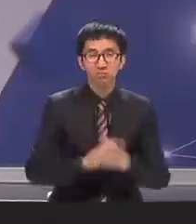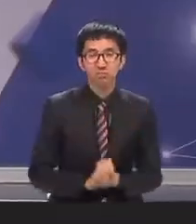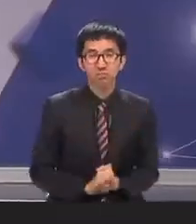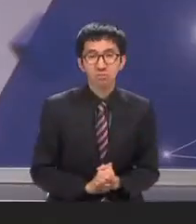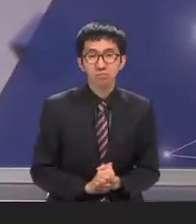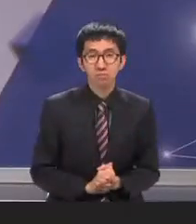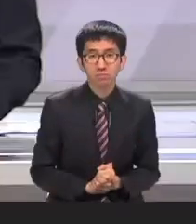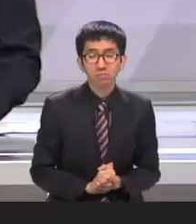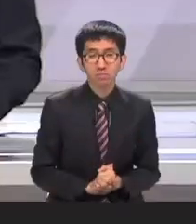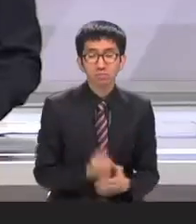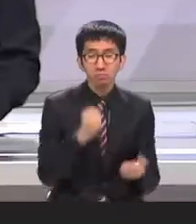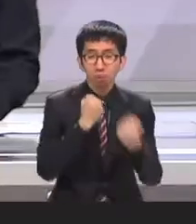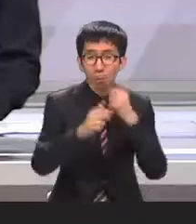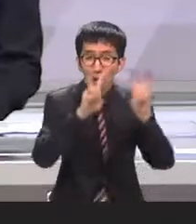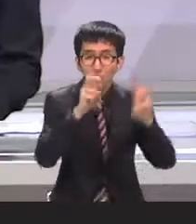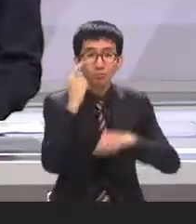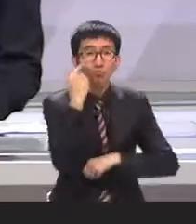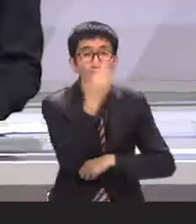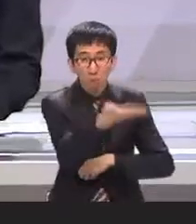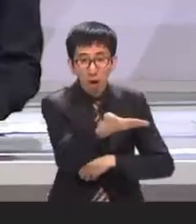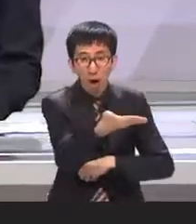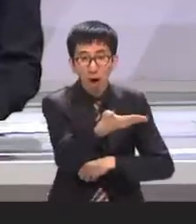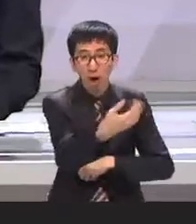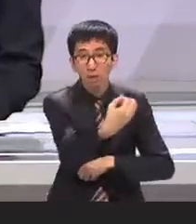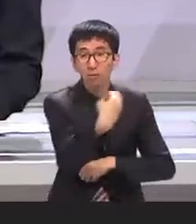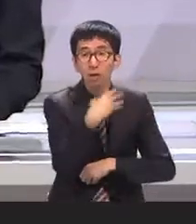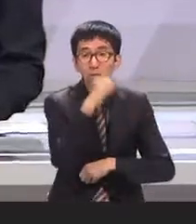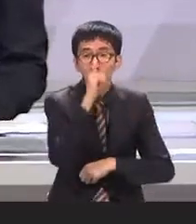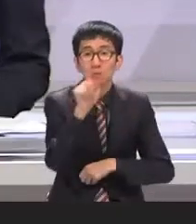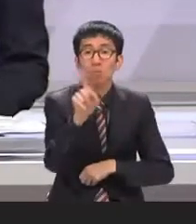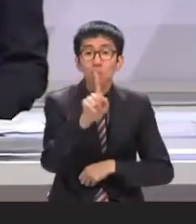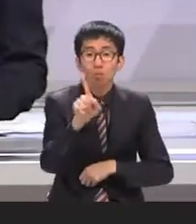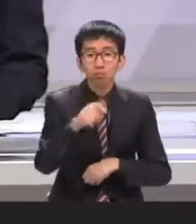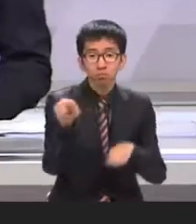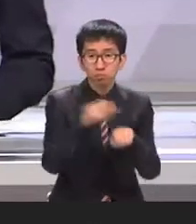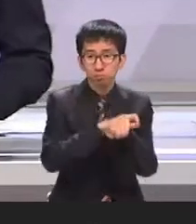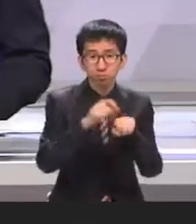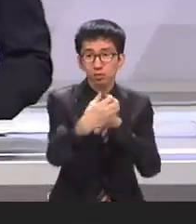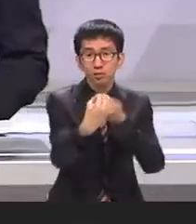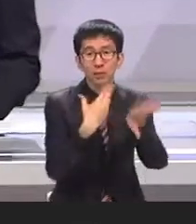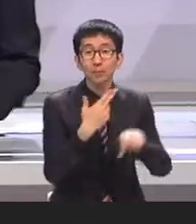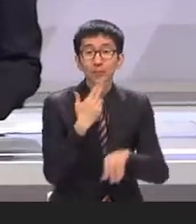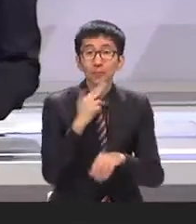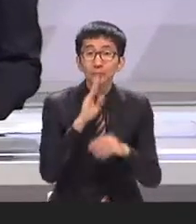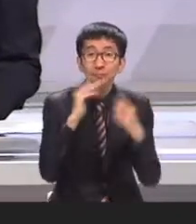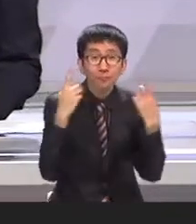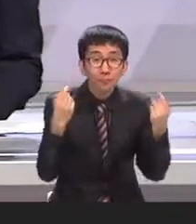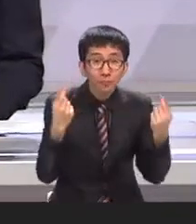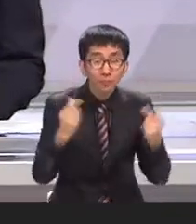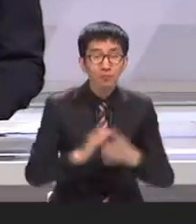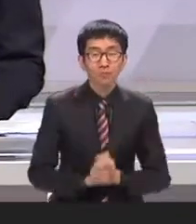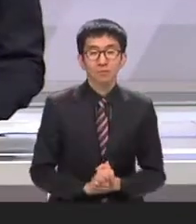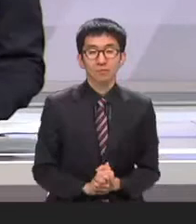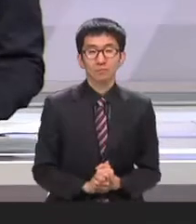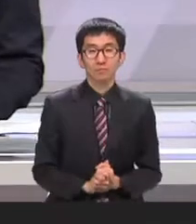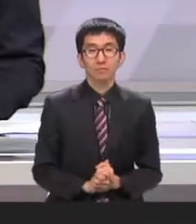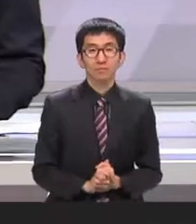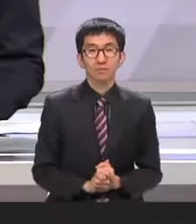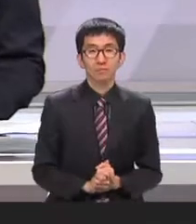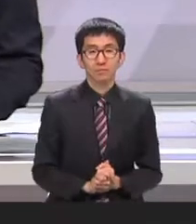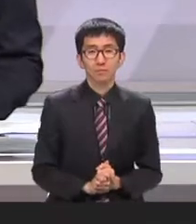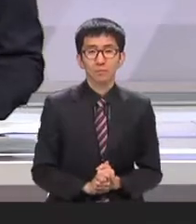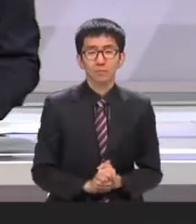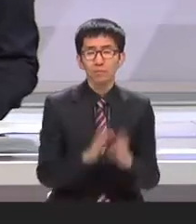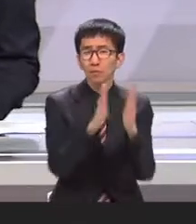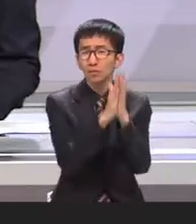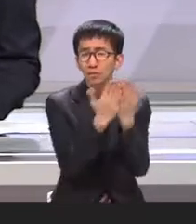해당 업체에게 이제 물어 봤다고 하는데요 치간 그다지 이렇게 별다른 어떤 해명을 내놓지 못하고 있다 고 해 어 이런 화보를